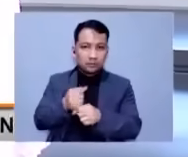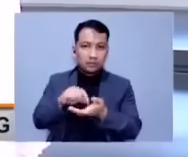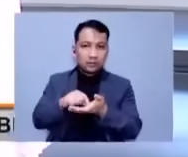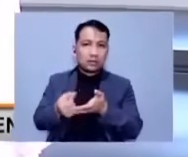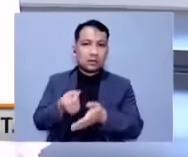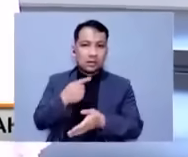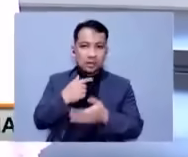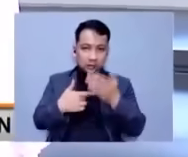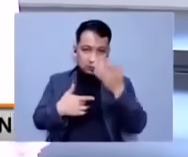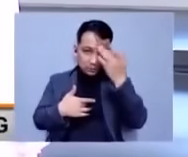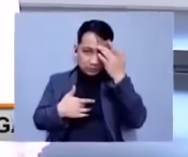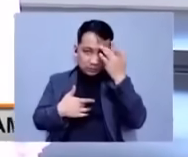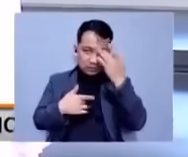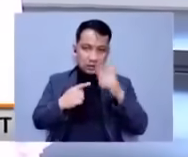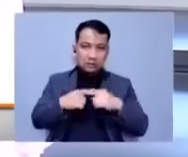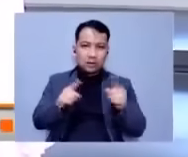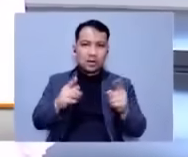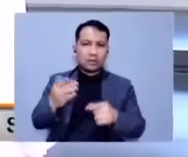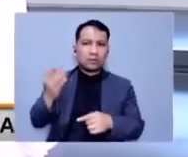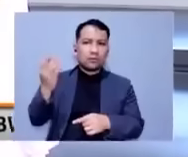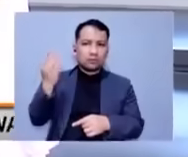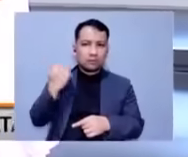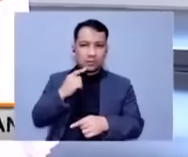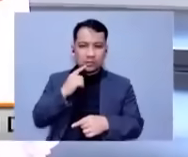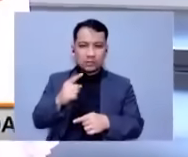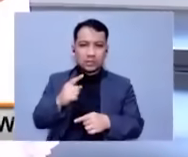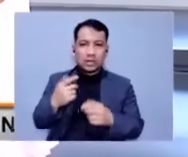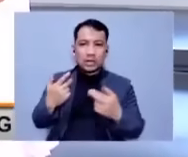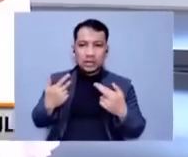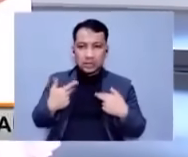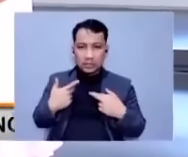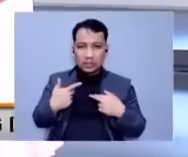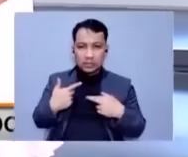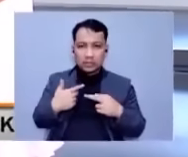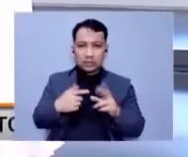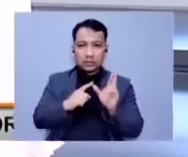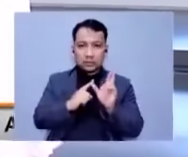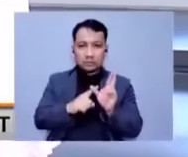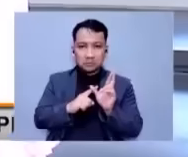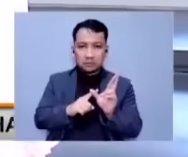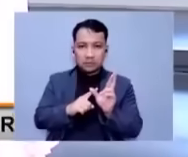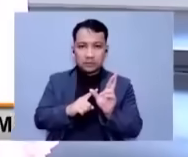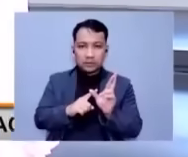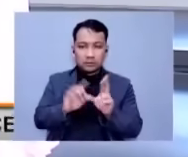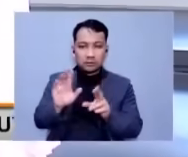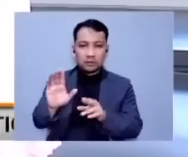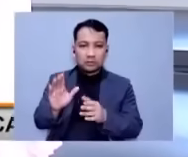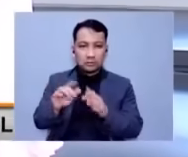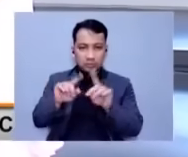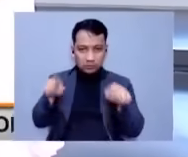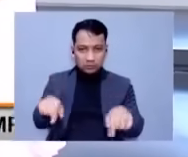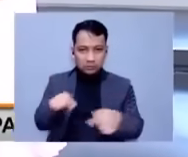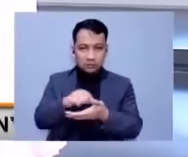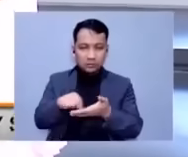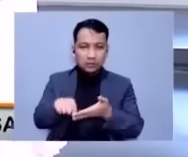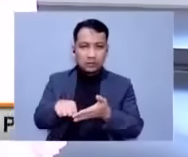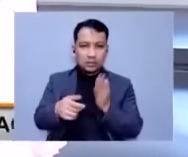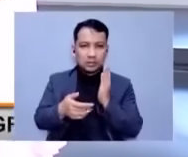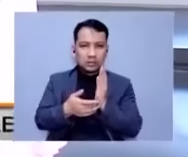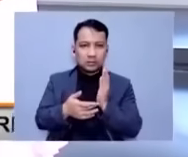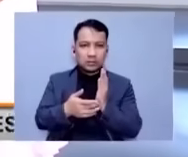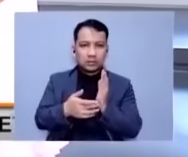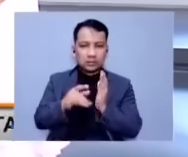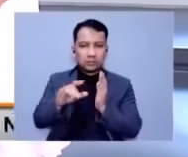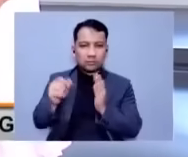sakit. Pero kahit noon, may prescription o reseta na pala. Ayon nga po sa research ng Texas Tech University